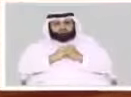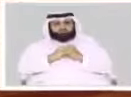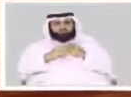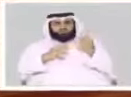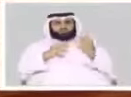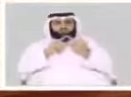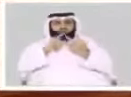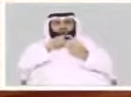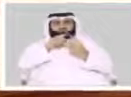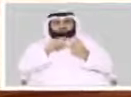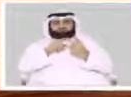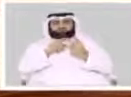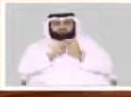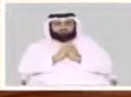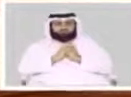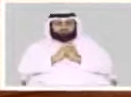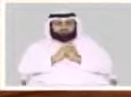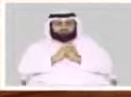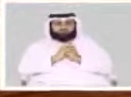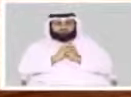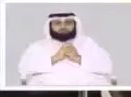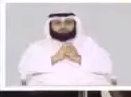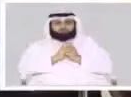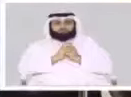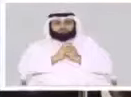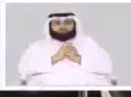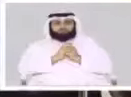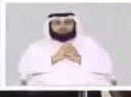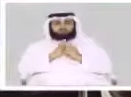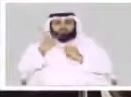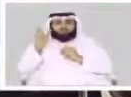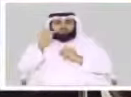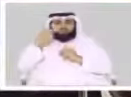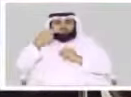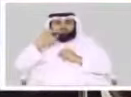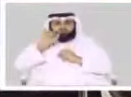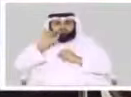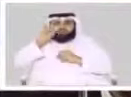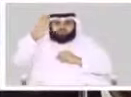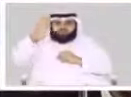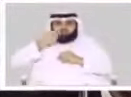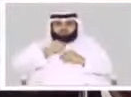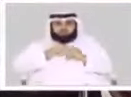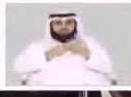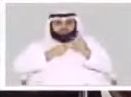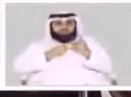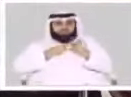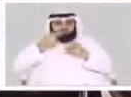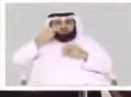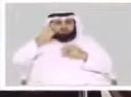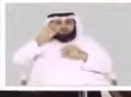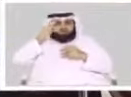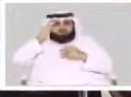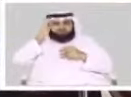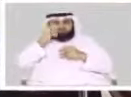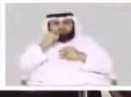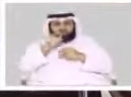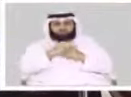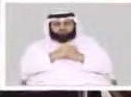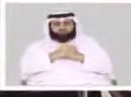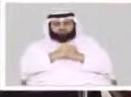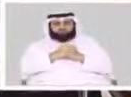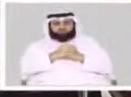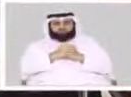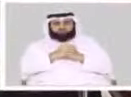السائقين الجميلين، ذكر سائق النعم، سائق النعمة، نعم، وسائق العقد. ولا ينبغي